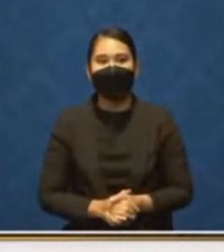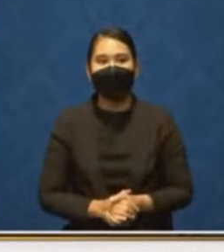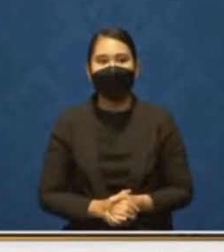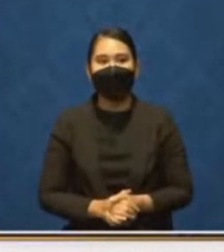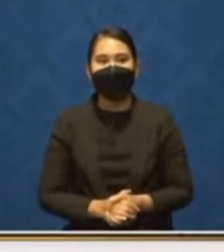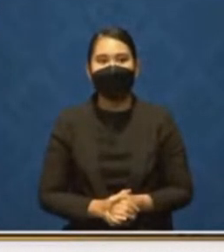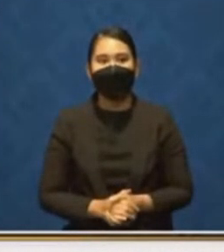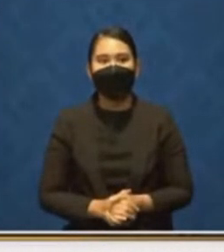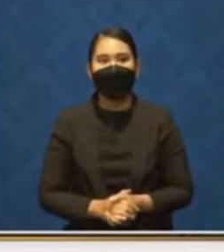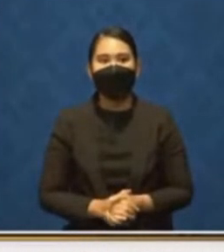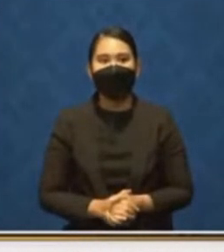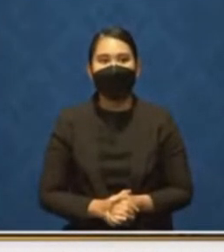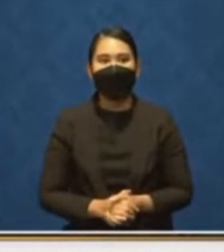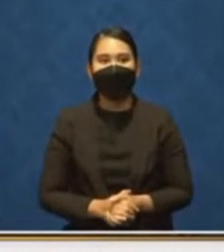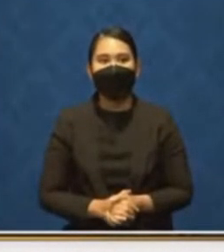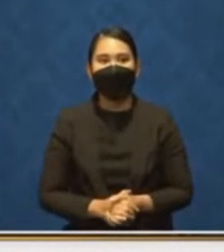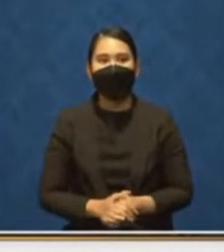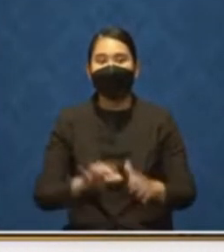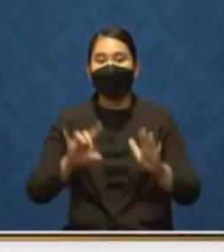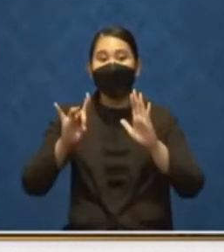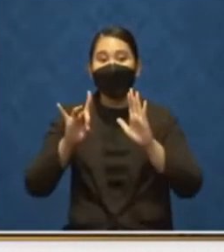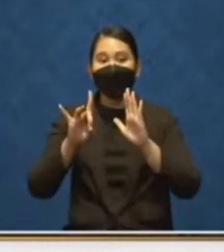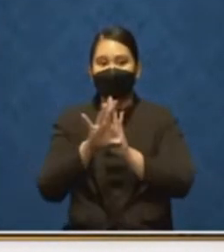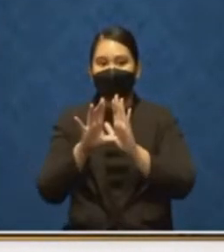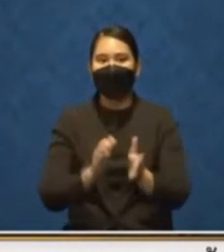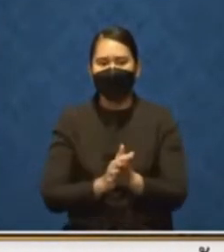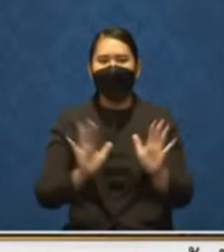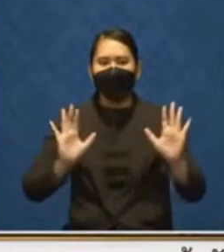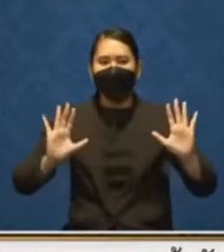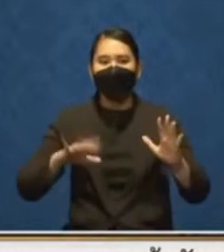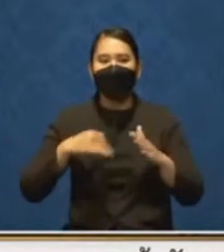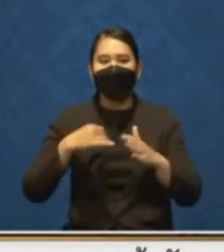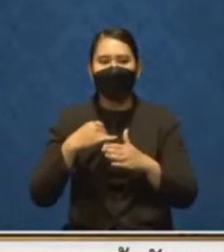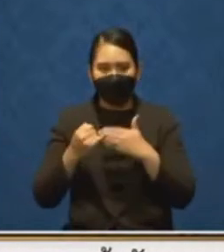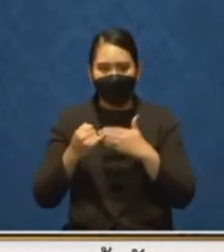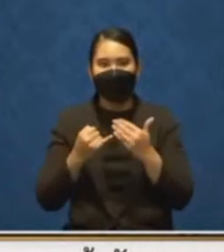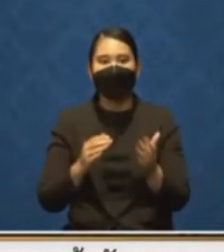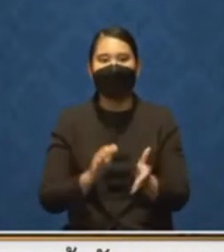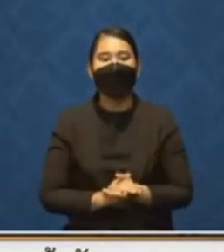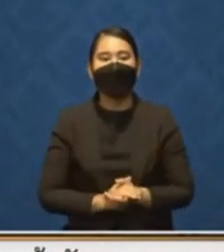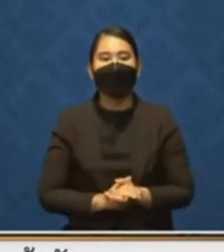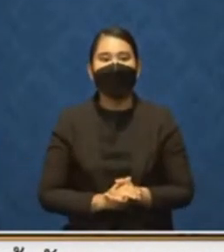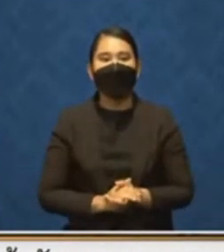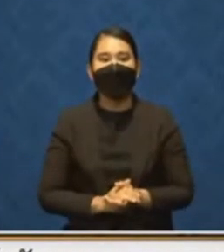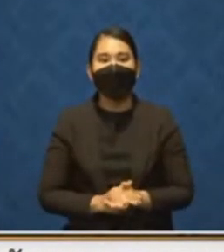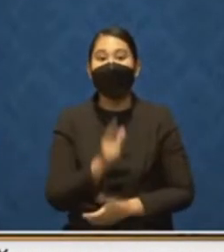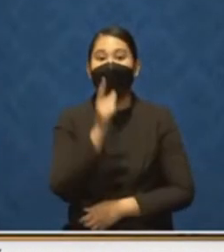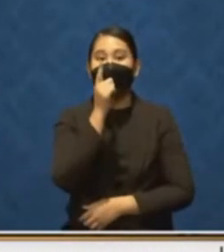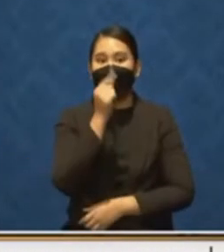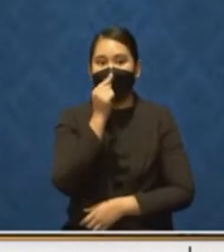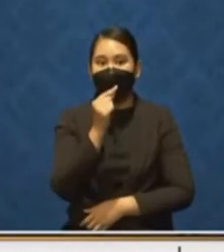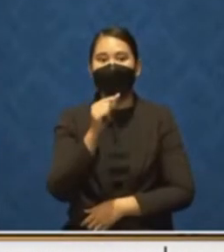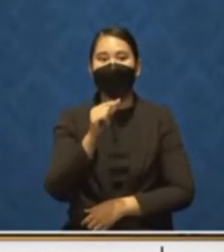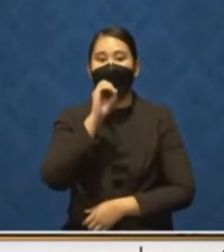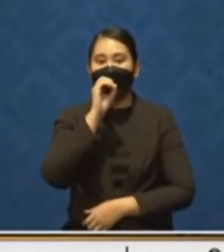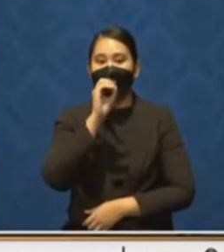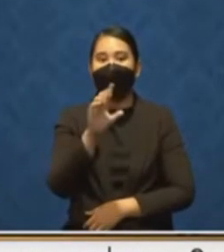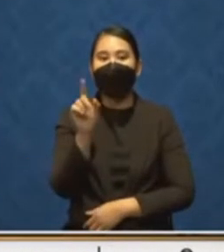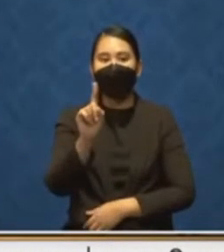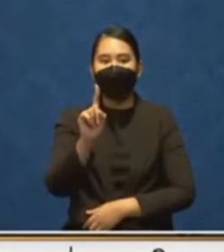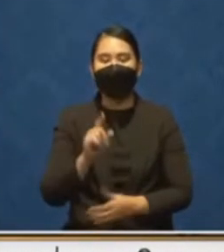หมดเวลารถขายดีหลอด Astonจบนะครับจบจริงๆหลอด Astonบอกว่าหมอ